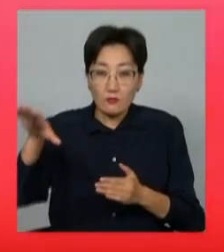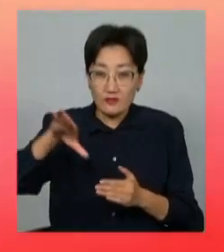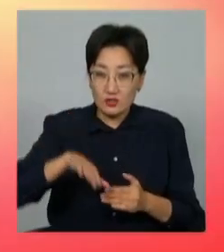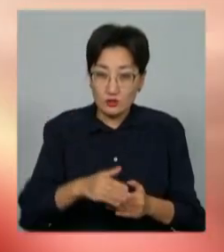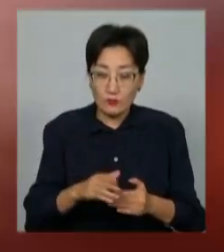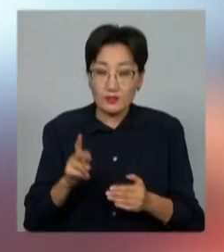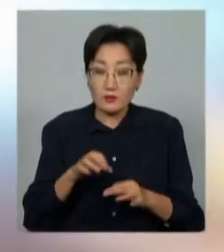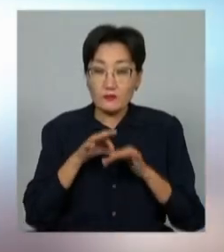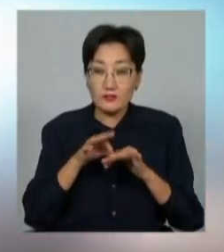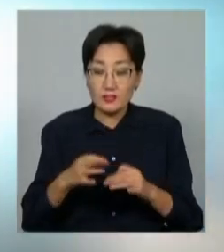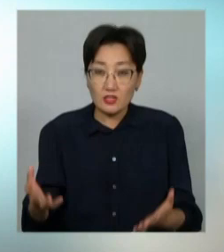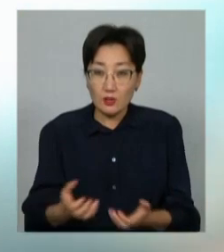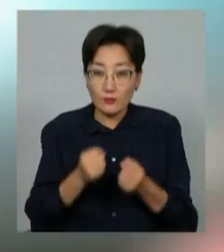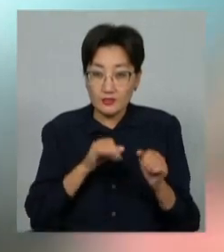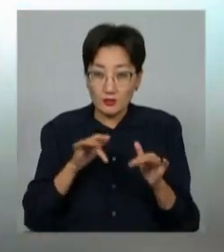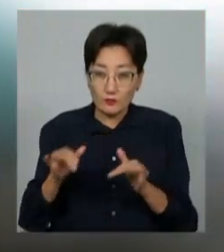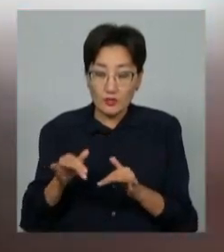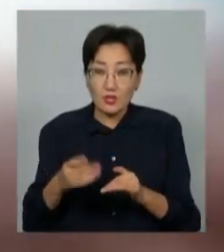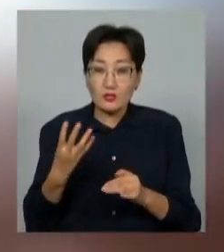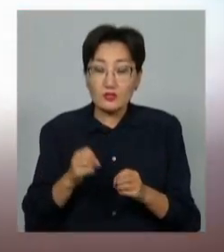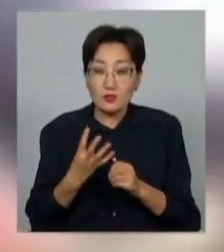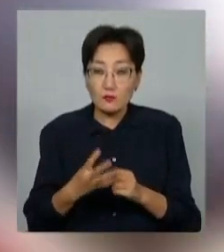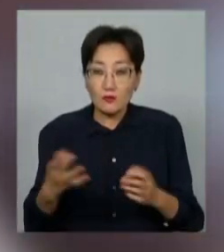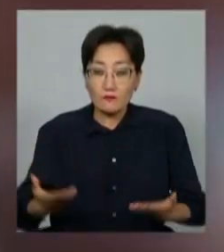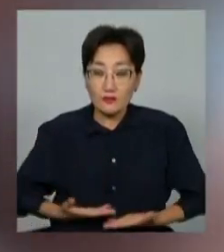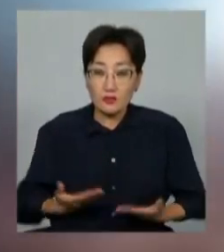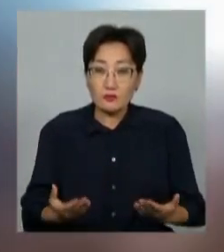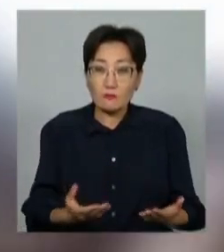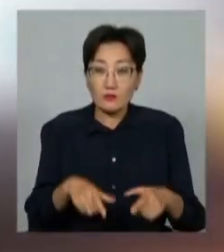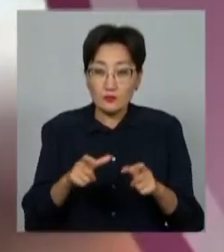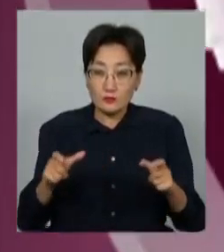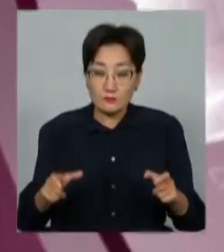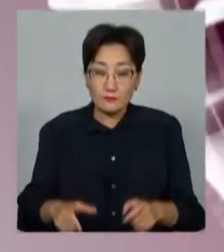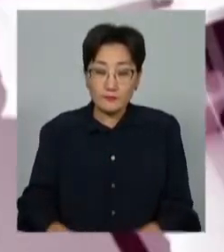вершину. Как проходила спасательная операция 14 выживших скалолазов?